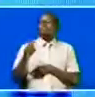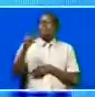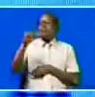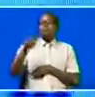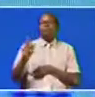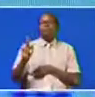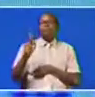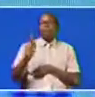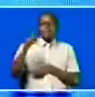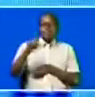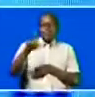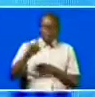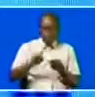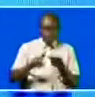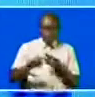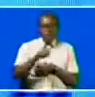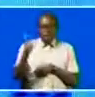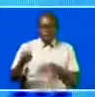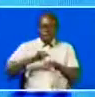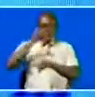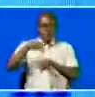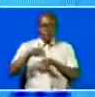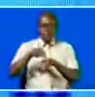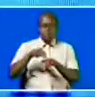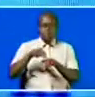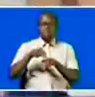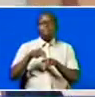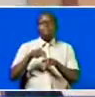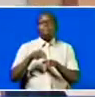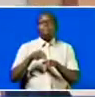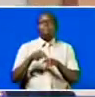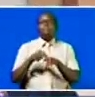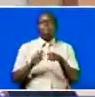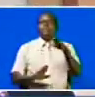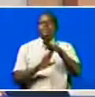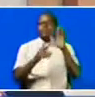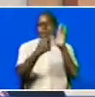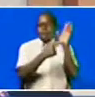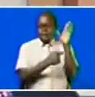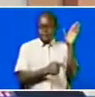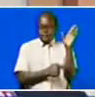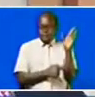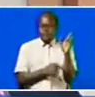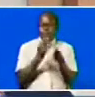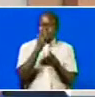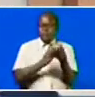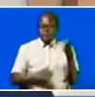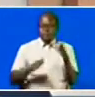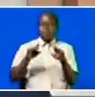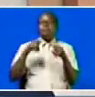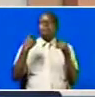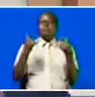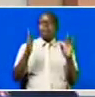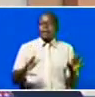ya Kenya ya NSL, yani National Super League. And I'm sure there's some talented player in Mombasa. I'm